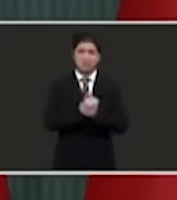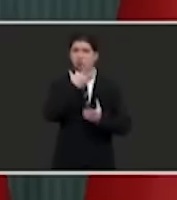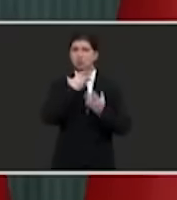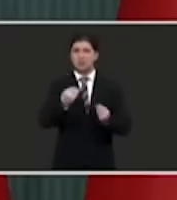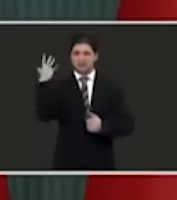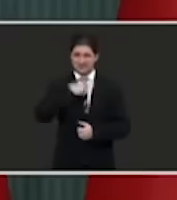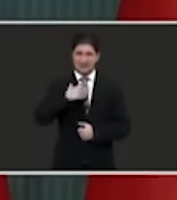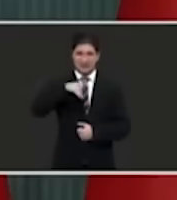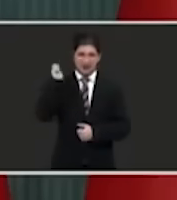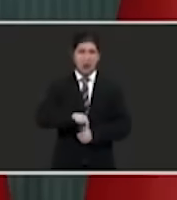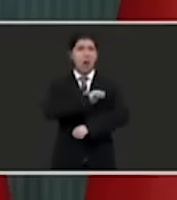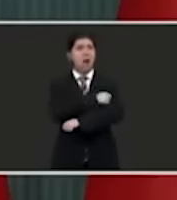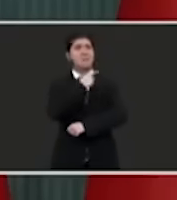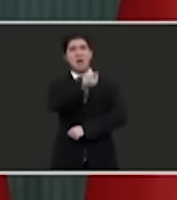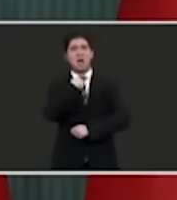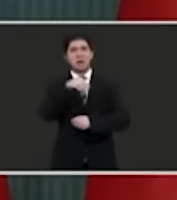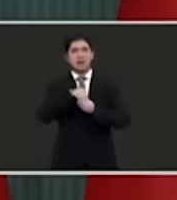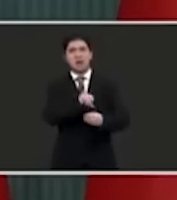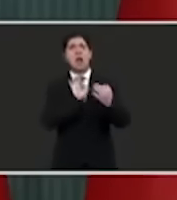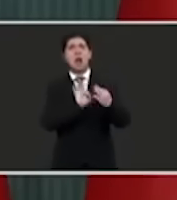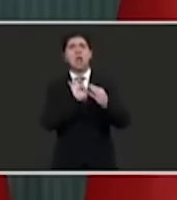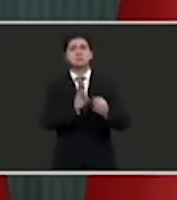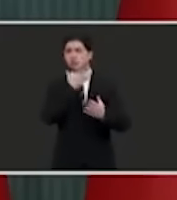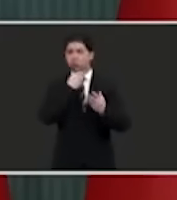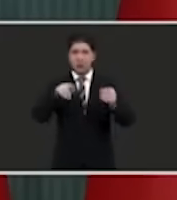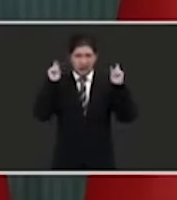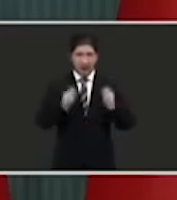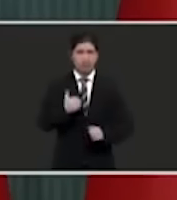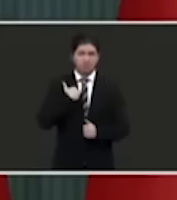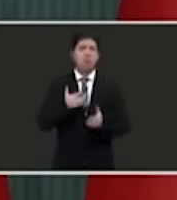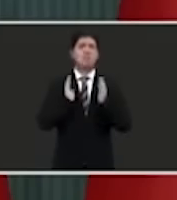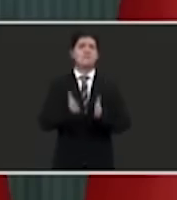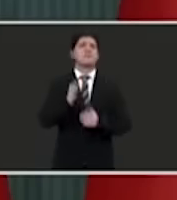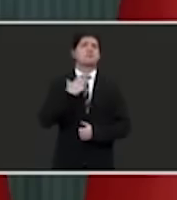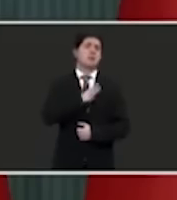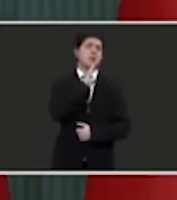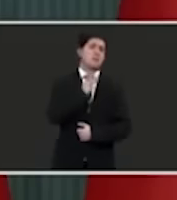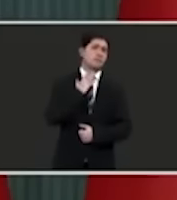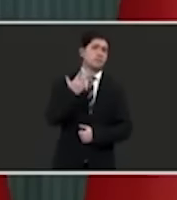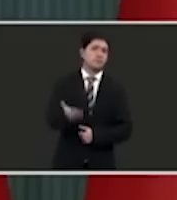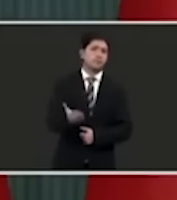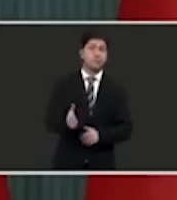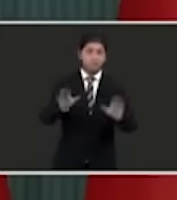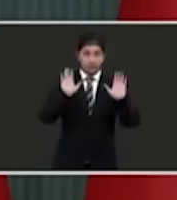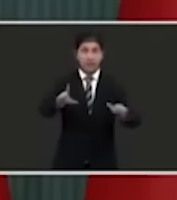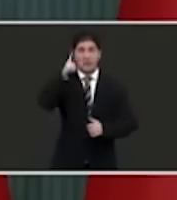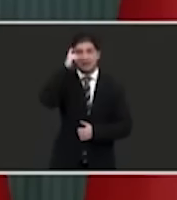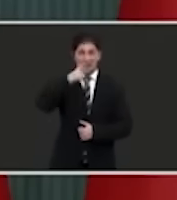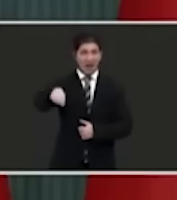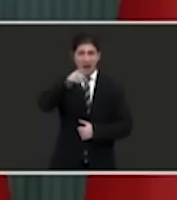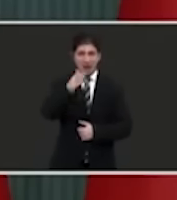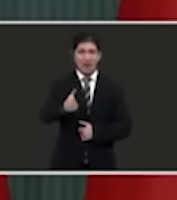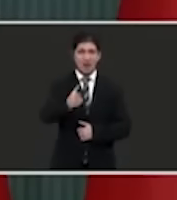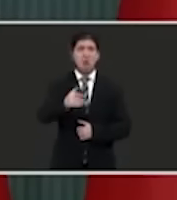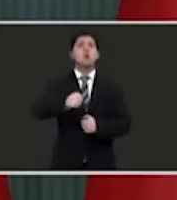yolunda Almanya ile diyalog içinde olmayı sürdüreceğiz. Tabii İsrail'in ne